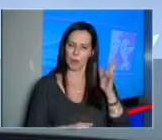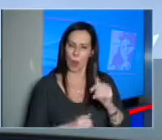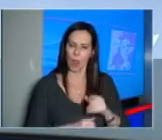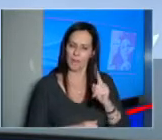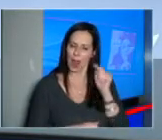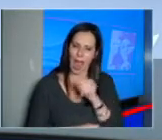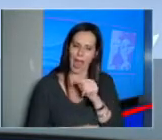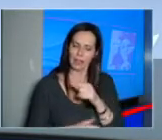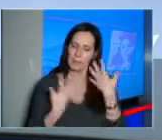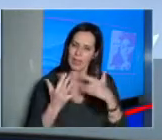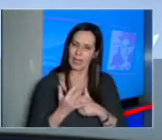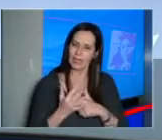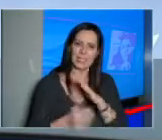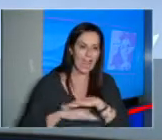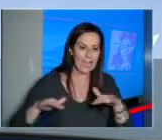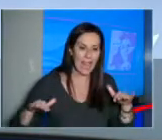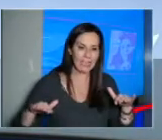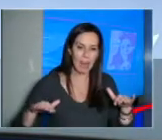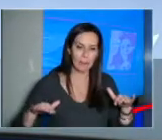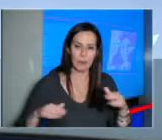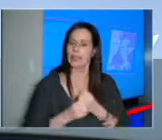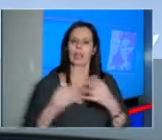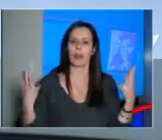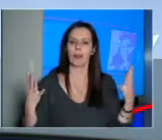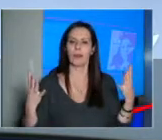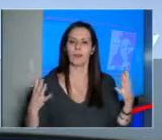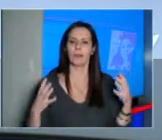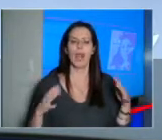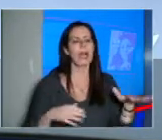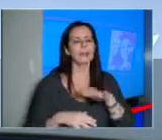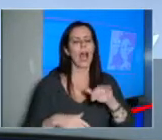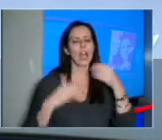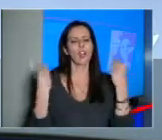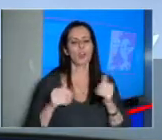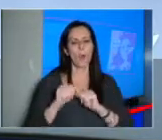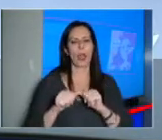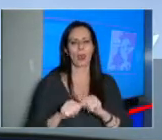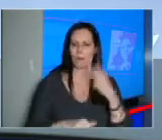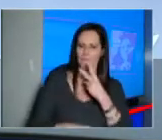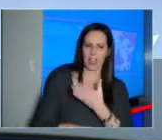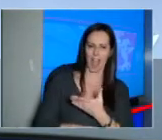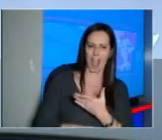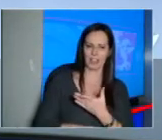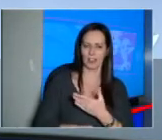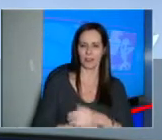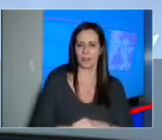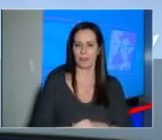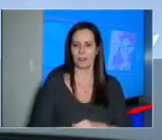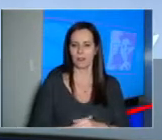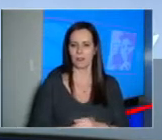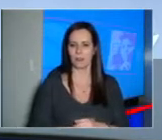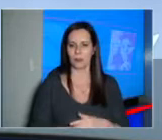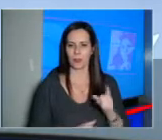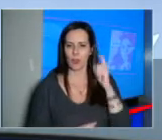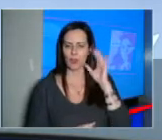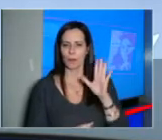אבל את מתארת את הילדים... נהדרים. בתור הסביבה הכי תומכת שלך. בוודאי, בוודאי. אבל לא